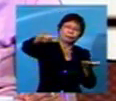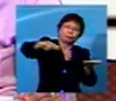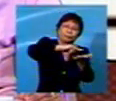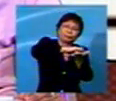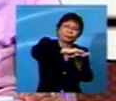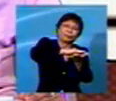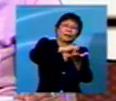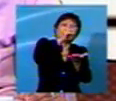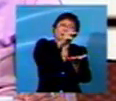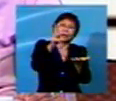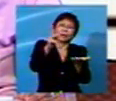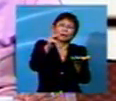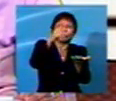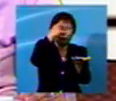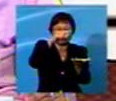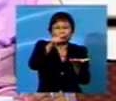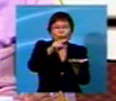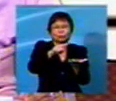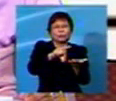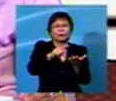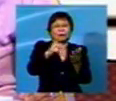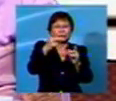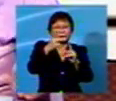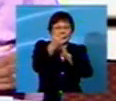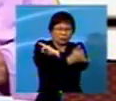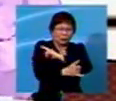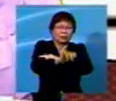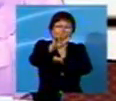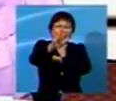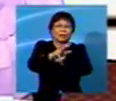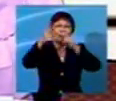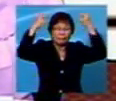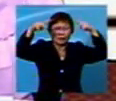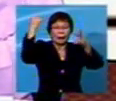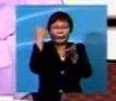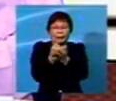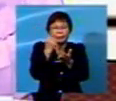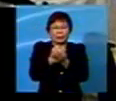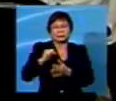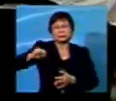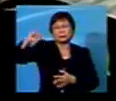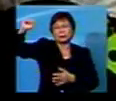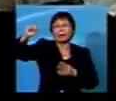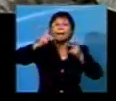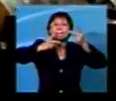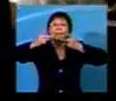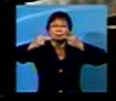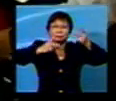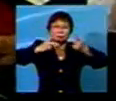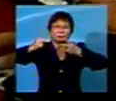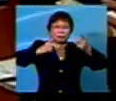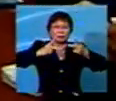antarabangsa Kota Kinabalu untuk negara ketiga pengarah imigresen Sabah Nor alam Khan Abdul Wahid Khan